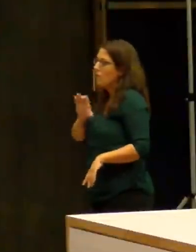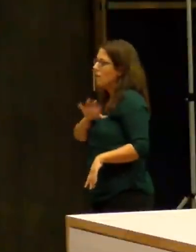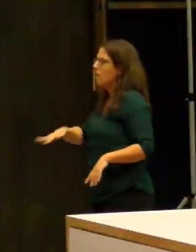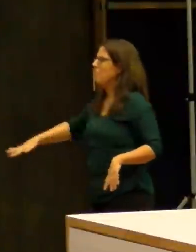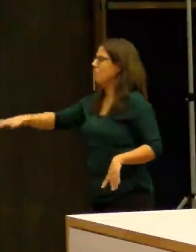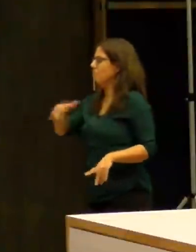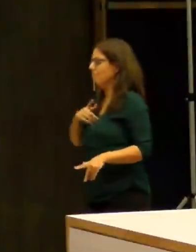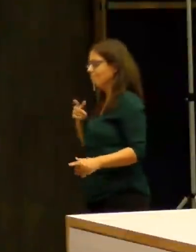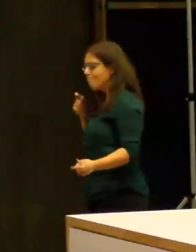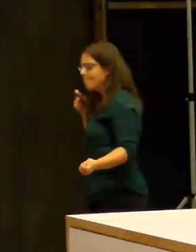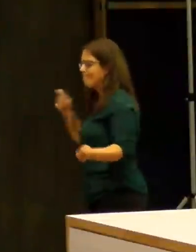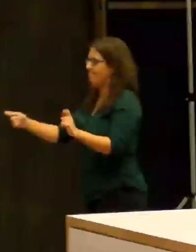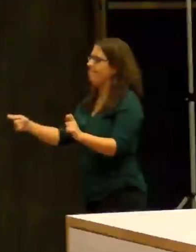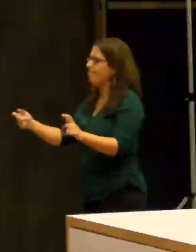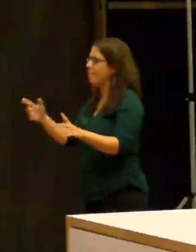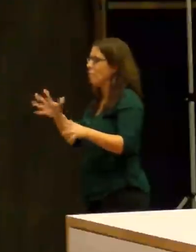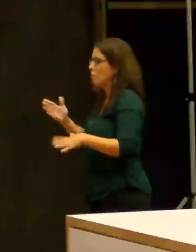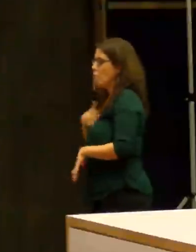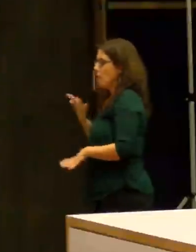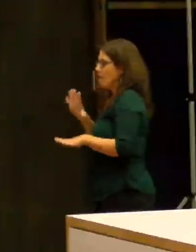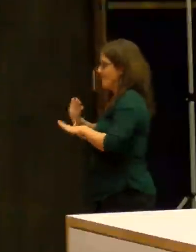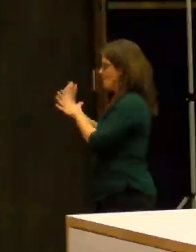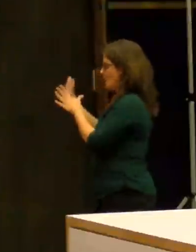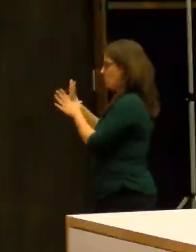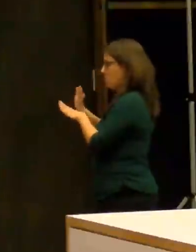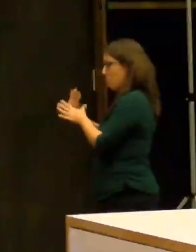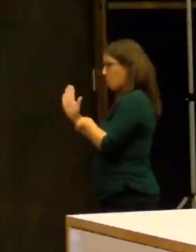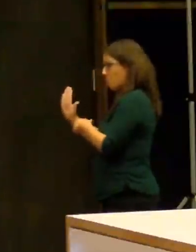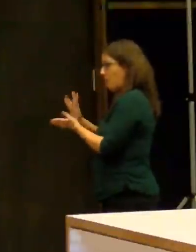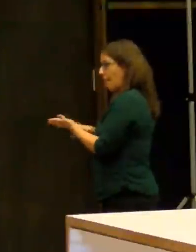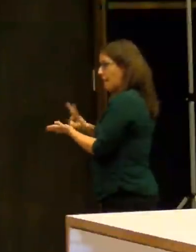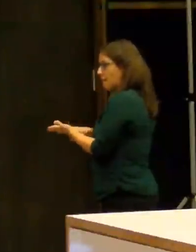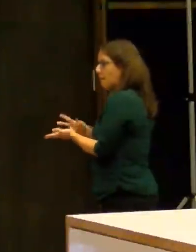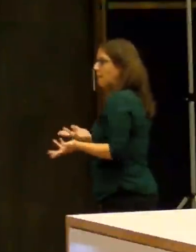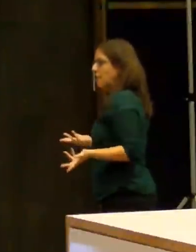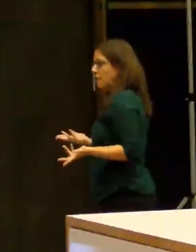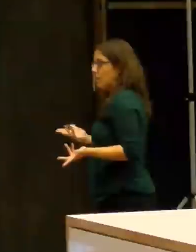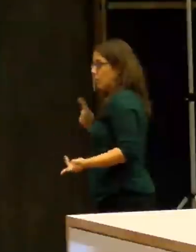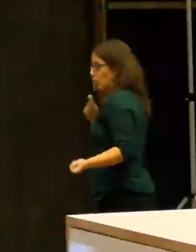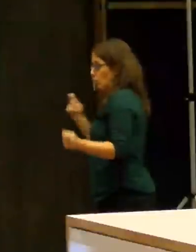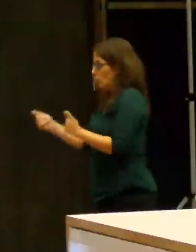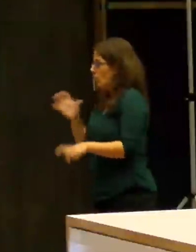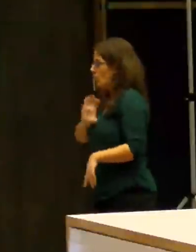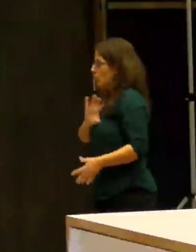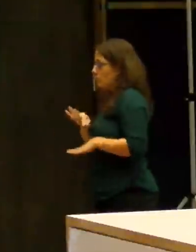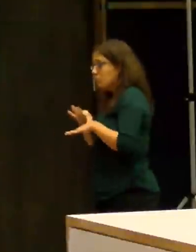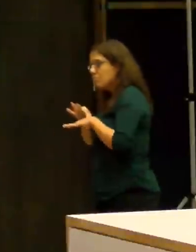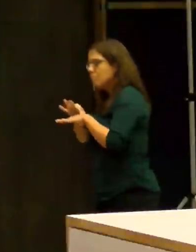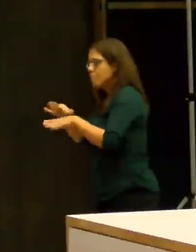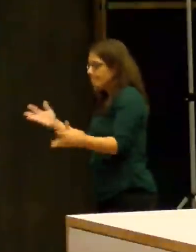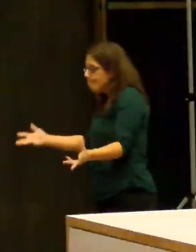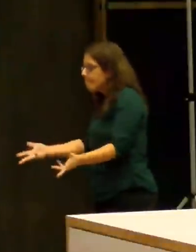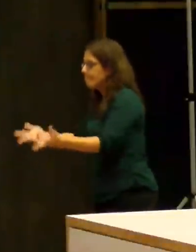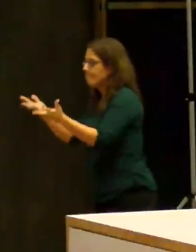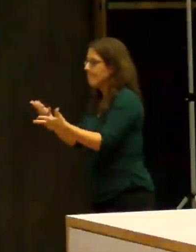publique avec les images simplement de la réalité. Mais on va essayer d'accompagner ce changement, et c'est dans ce sens-là